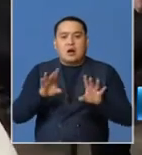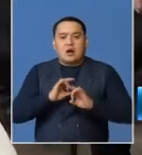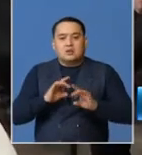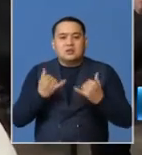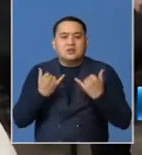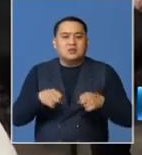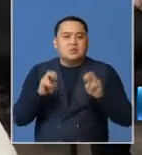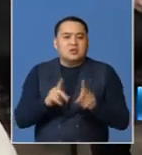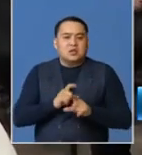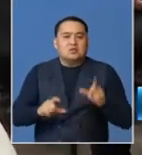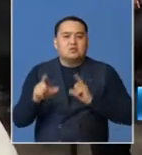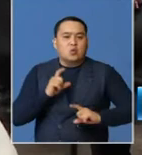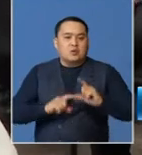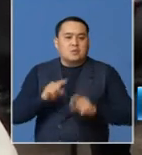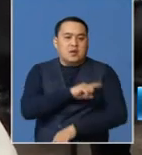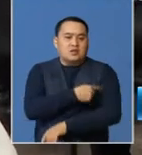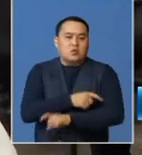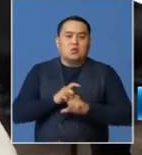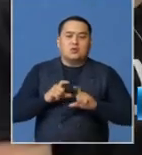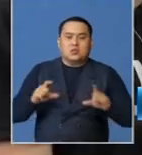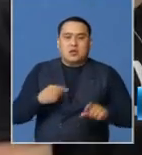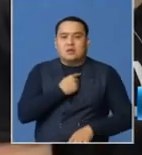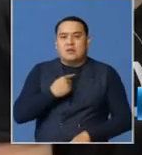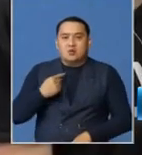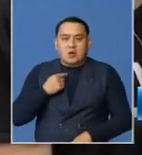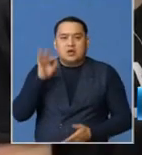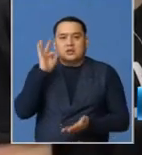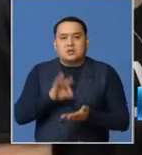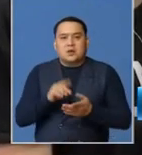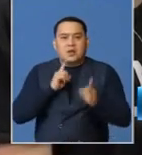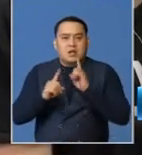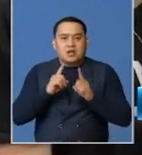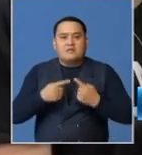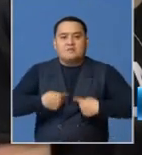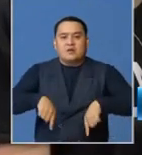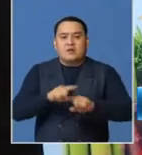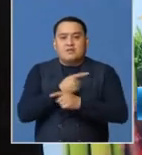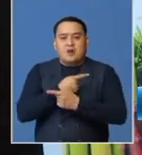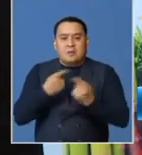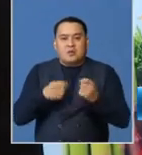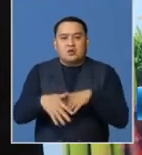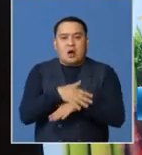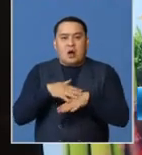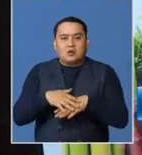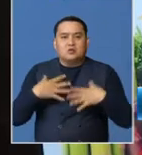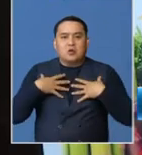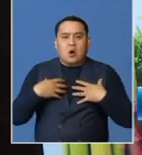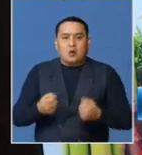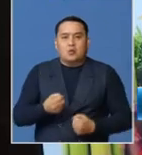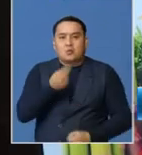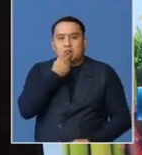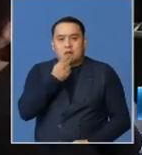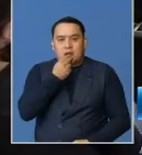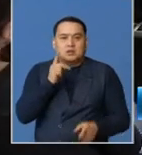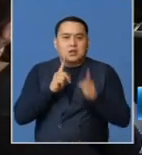донесли специалисты и студентам медицинских учреждений Талдыкоргана. Цель семинара – информированность населения по здоровому